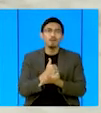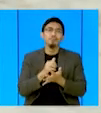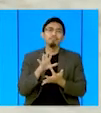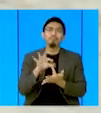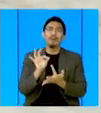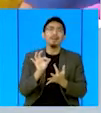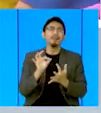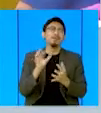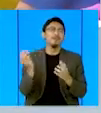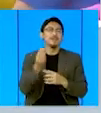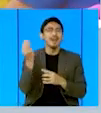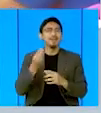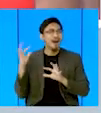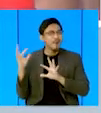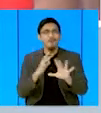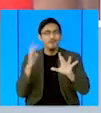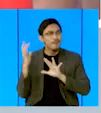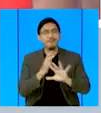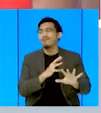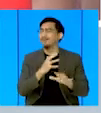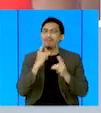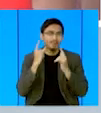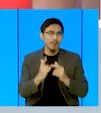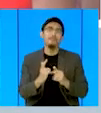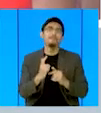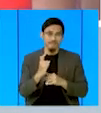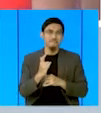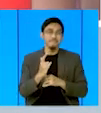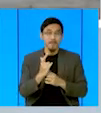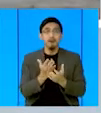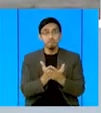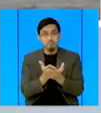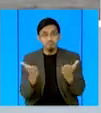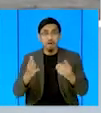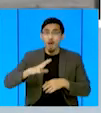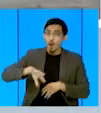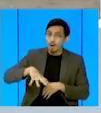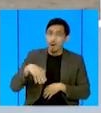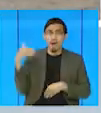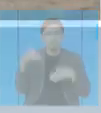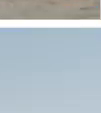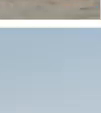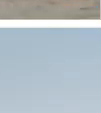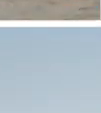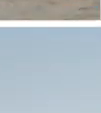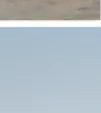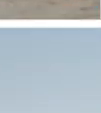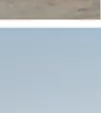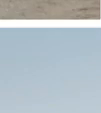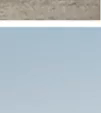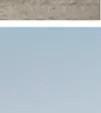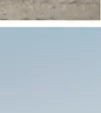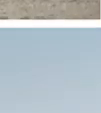untuk berlibur pada hari ini. Mayoritas pengunjung merupakan kalangan keluarga yang melakukan beragam aktivitas seperti